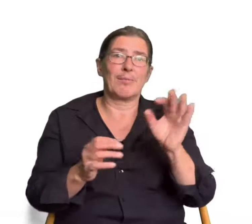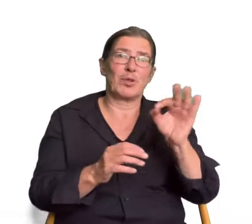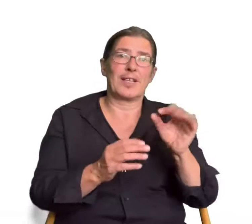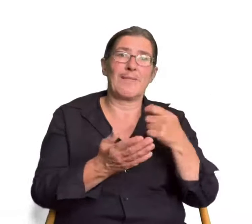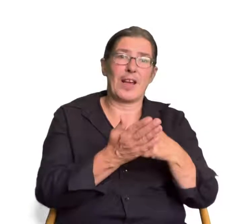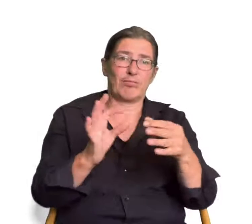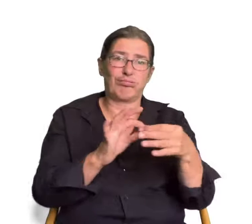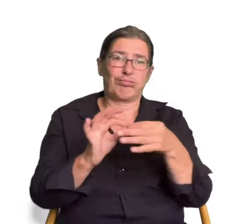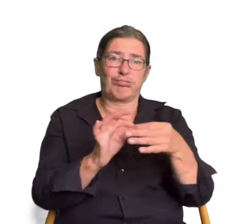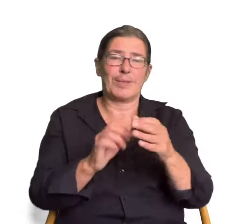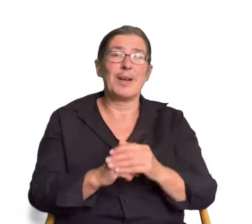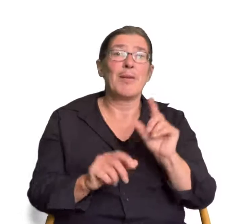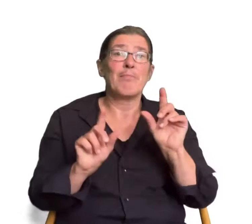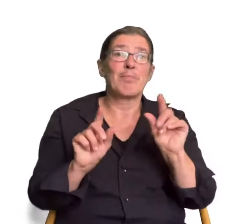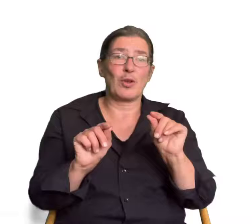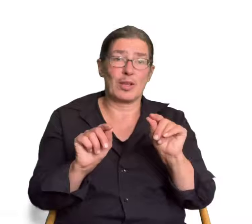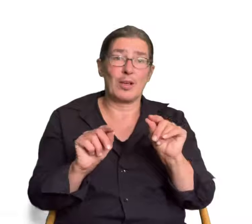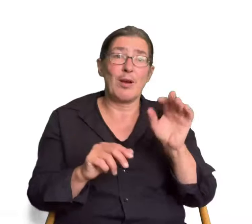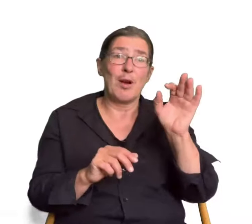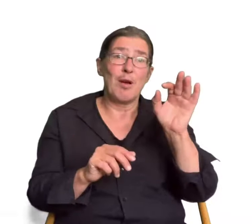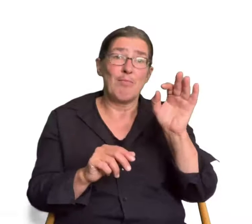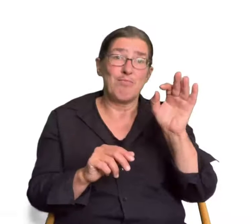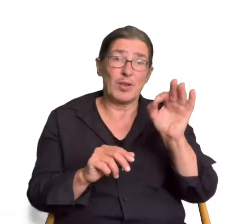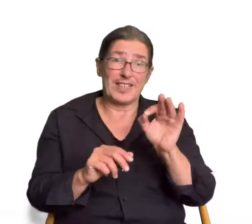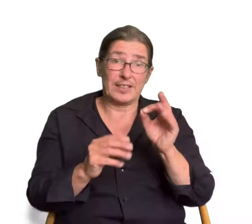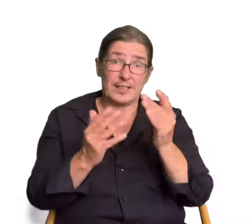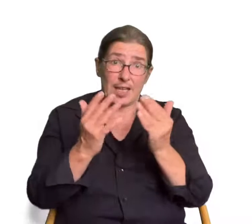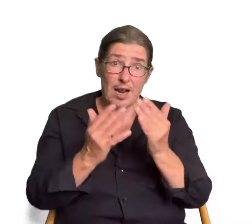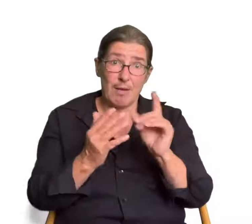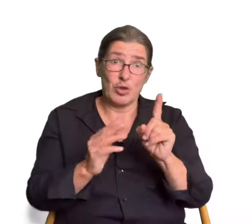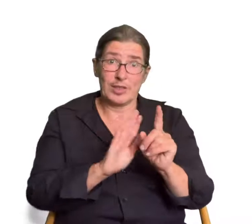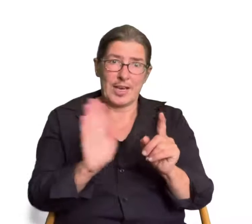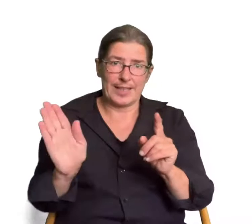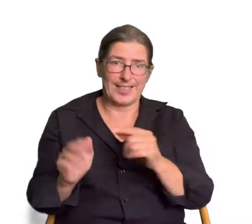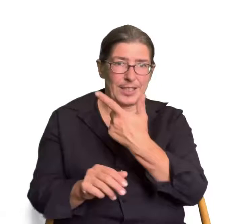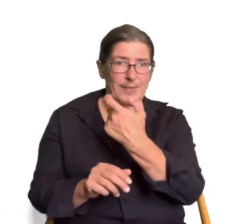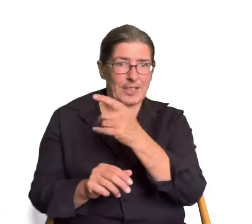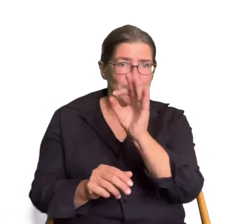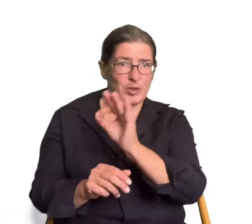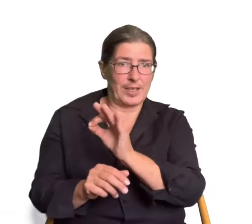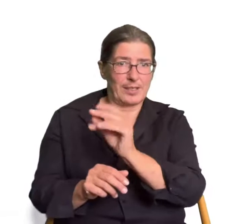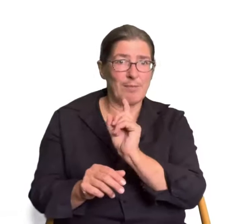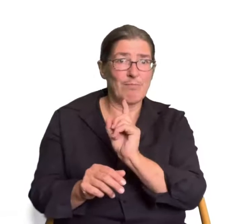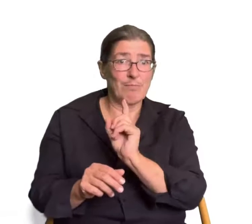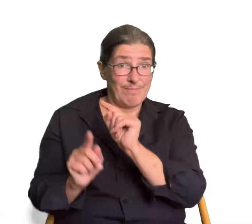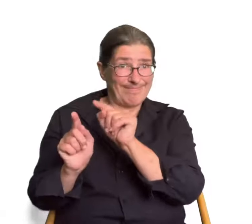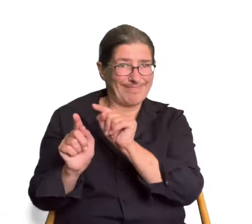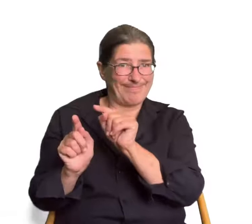der Prozentwert, die hängen ja zusammen. Also die Prozentzahl muss auf die linke Seite. Das heißt, die